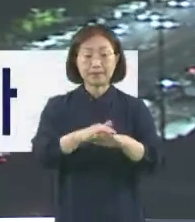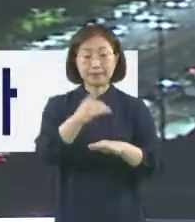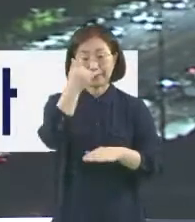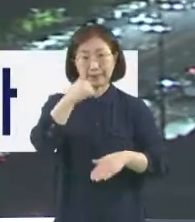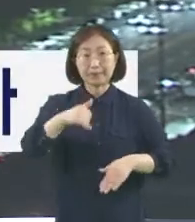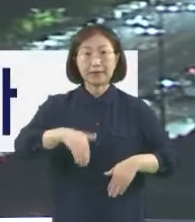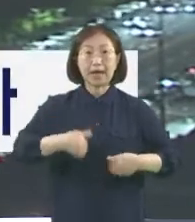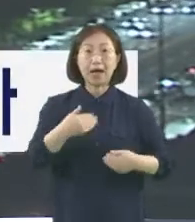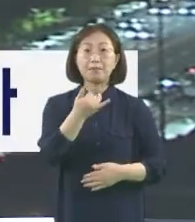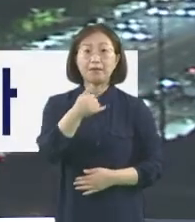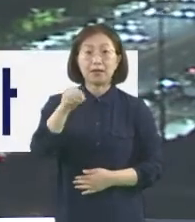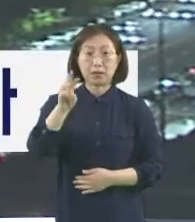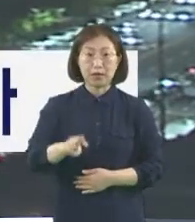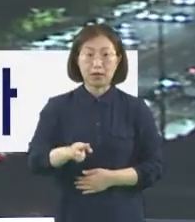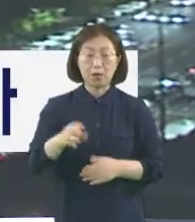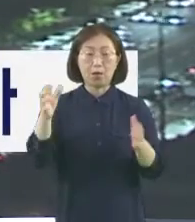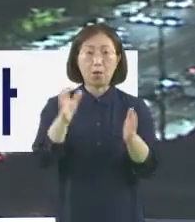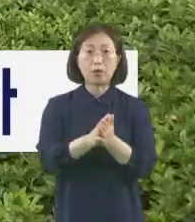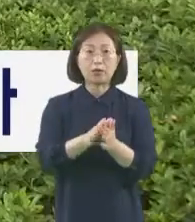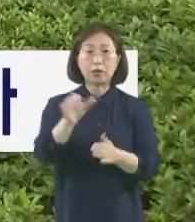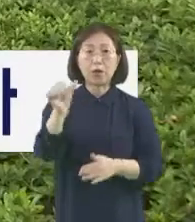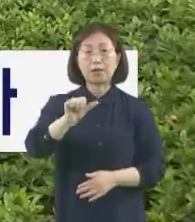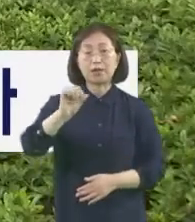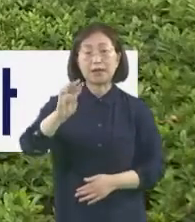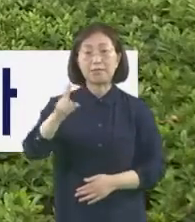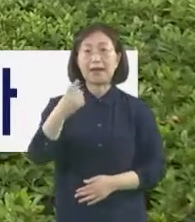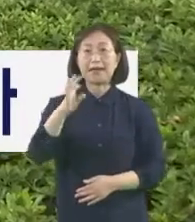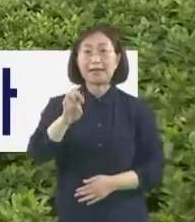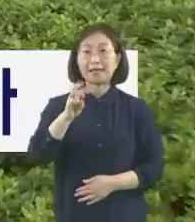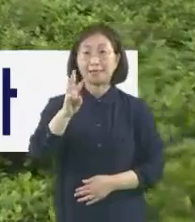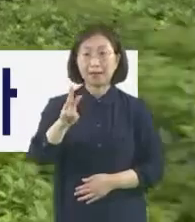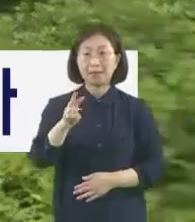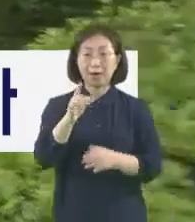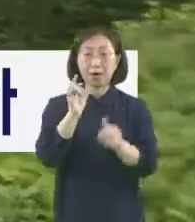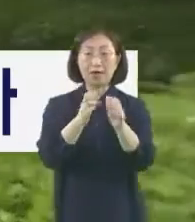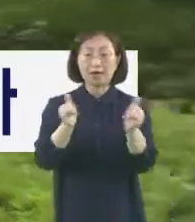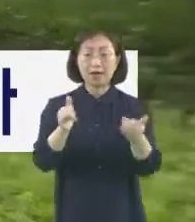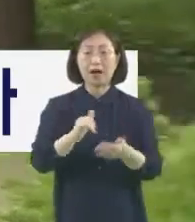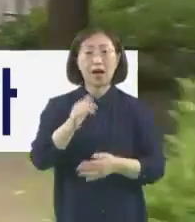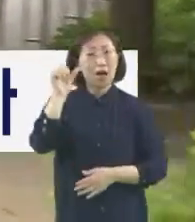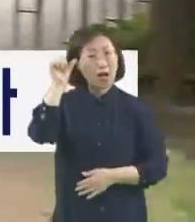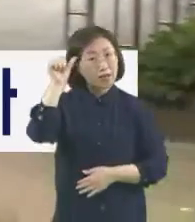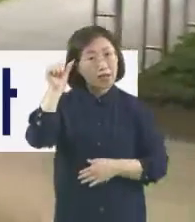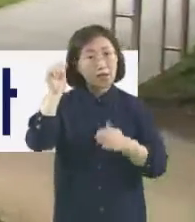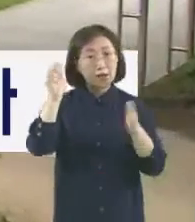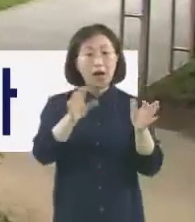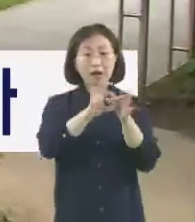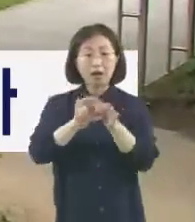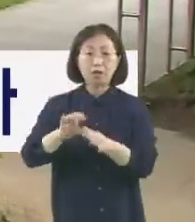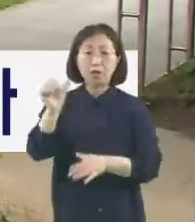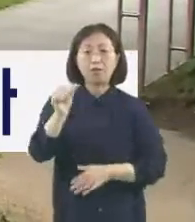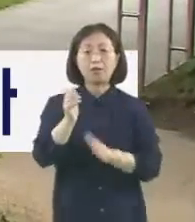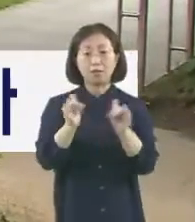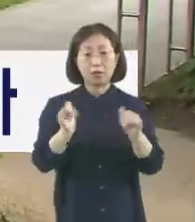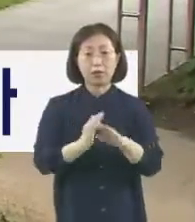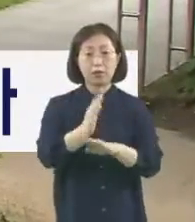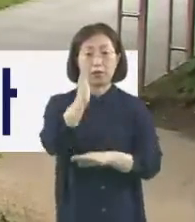대전과 세종, 충남에서 5,143명의 확진자가 나오면서 닷새째 5,000명대를 이어가고